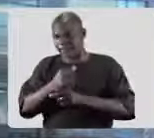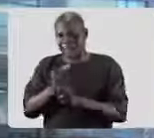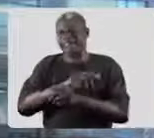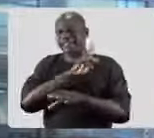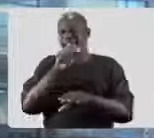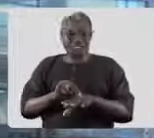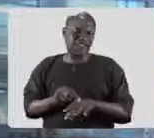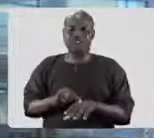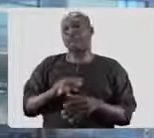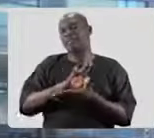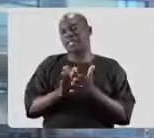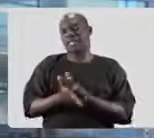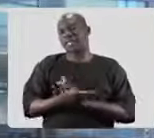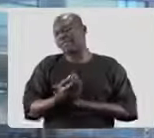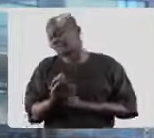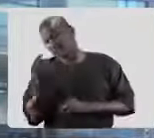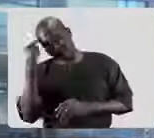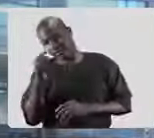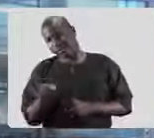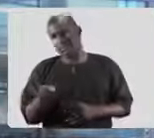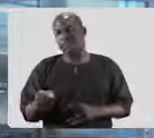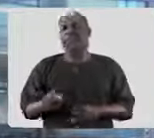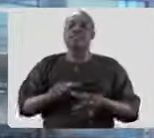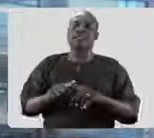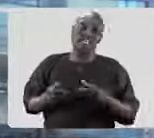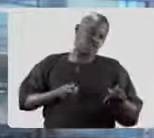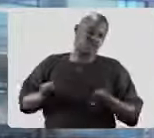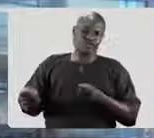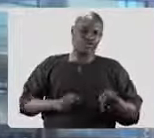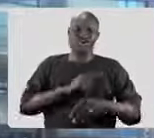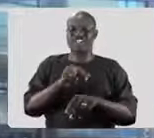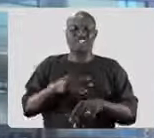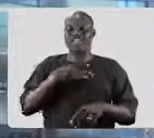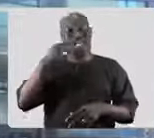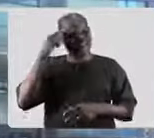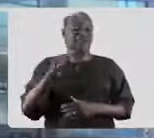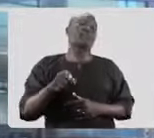de atomoko ho ana mo ye no sade ade ne mo odwapade